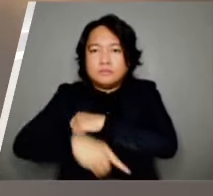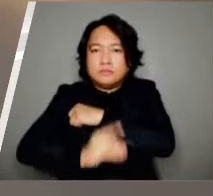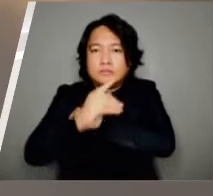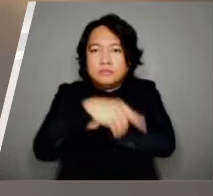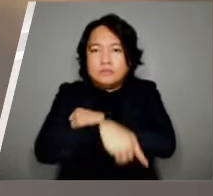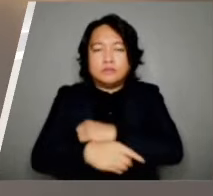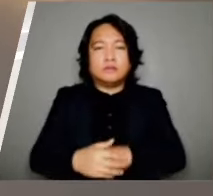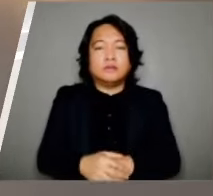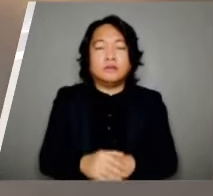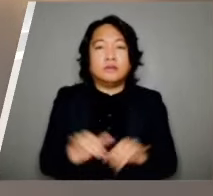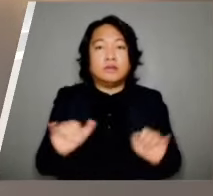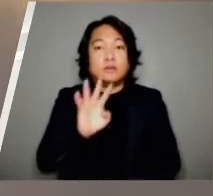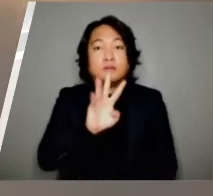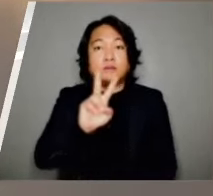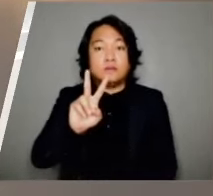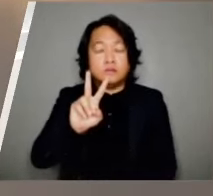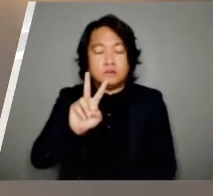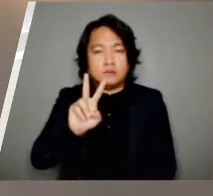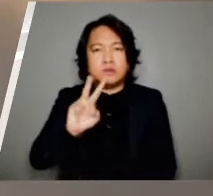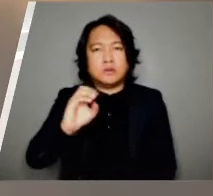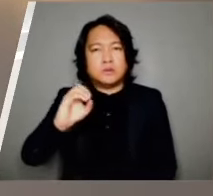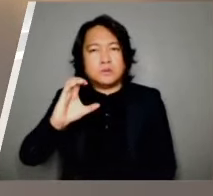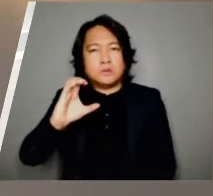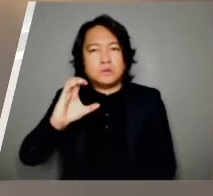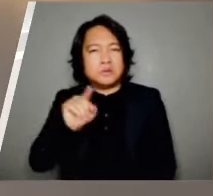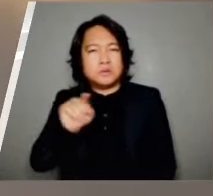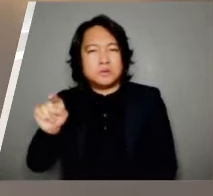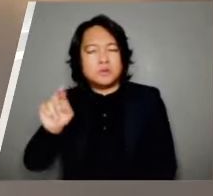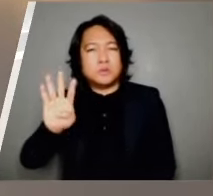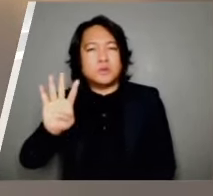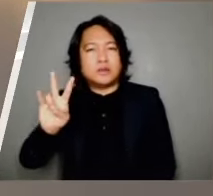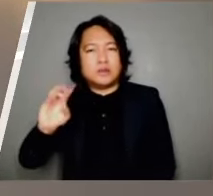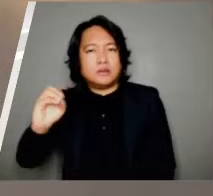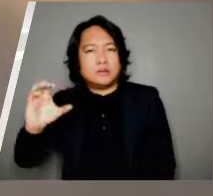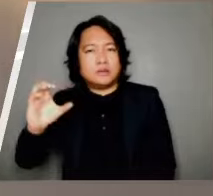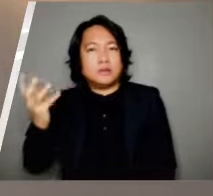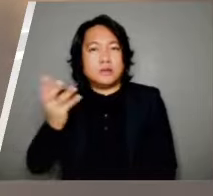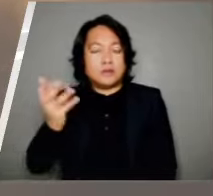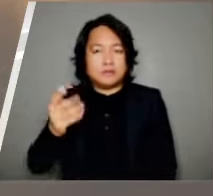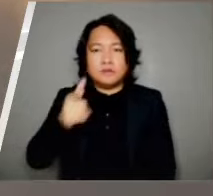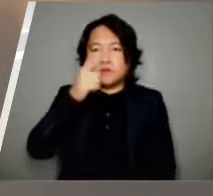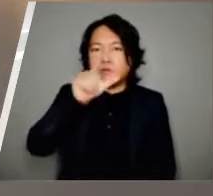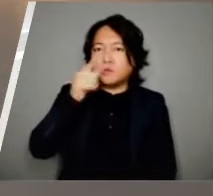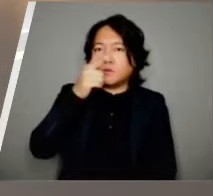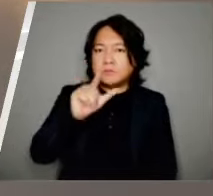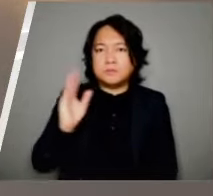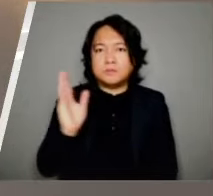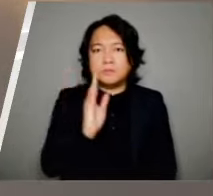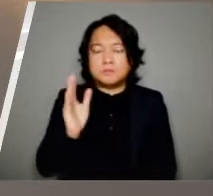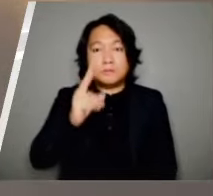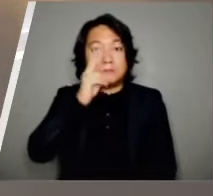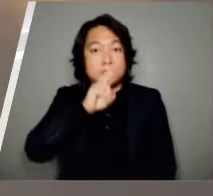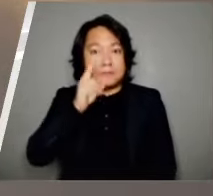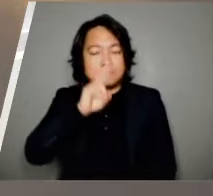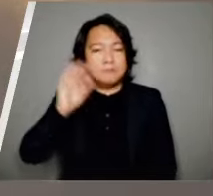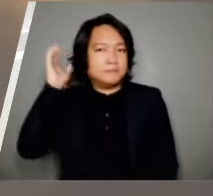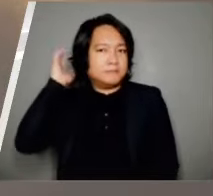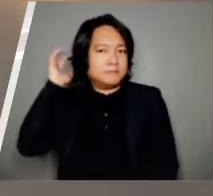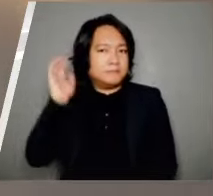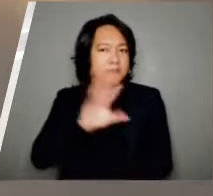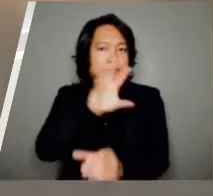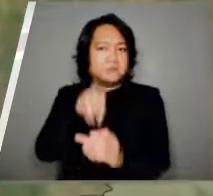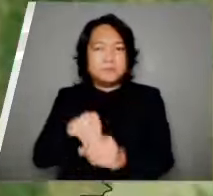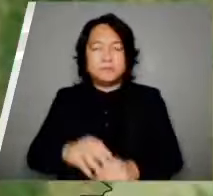42 hanggang 47 degrees Celsius ang heat index sa ilang lugar sa Luzon, Visayas at Mindanao. Asahan